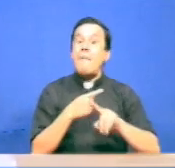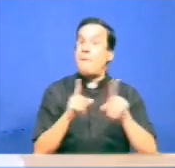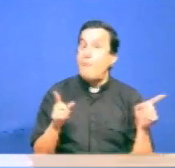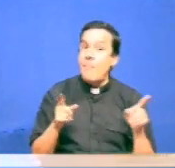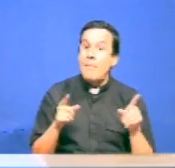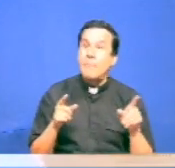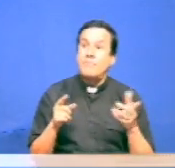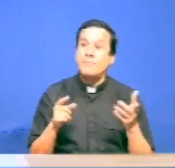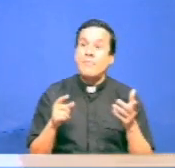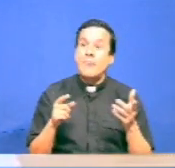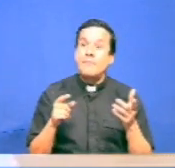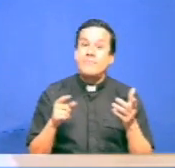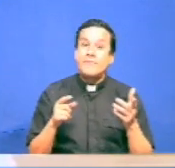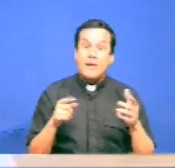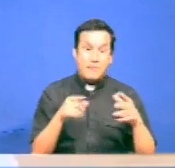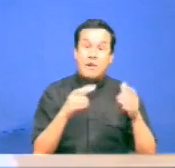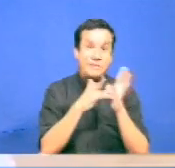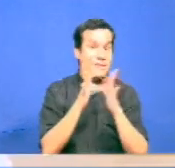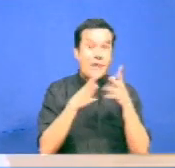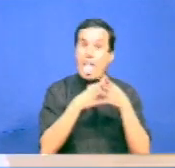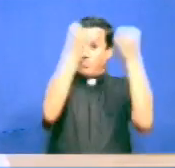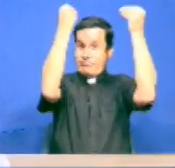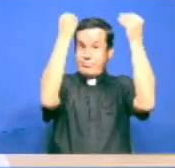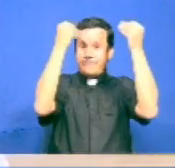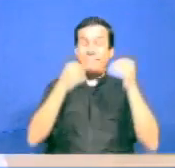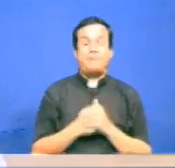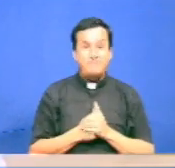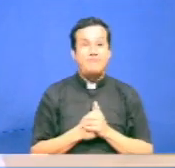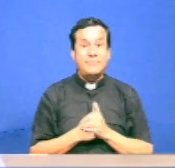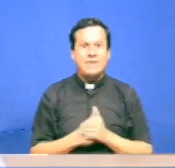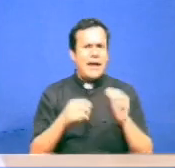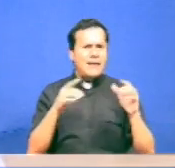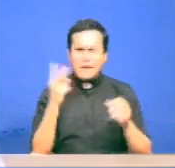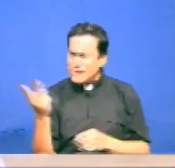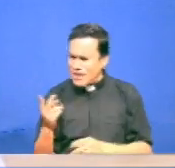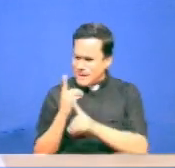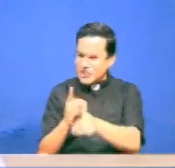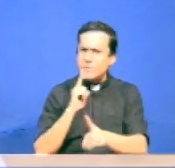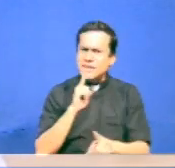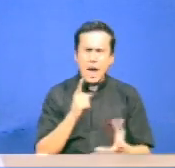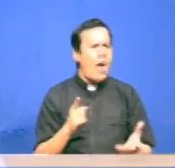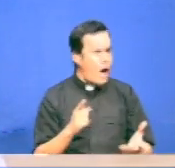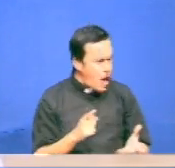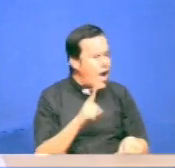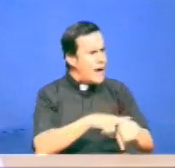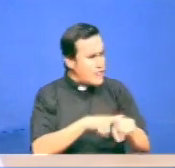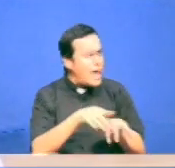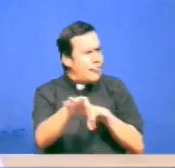je, mioyo yetu haikuwaka ndani yetu aliposema nasi njiani na kutufafanulia